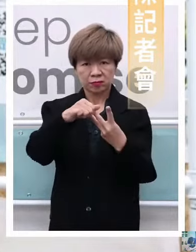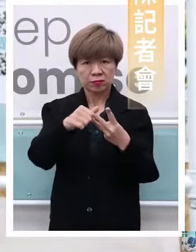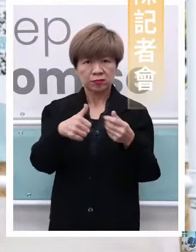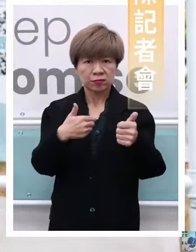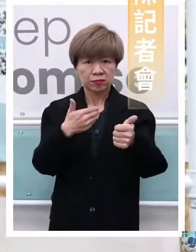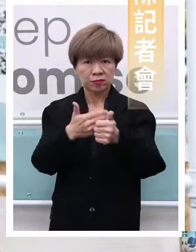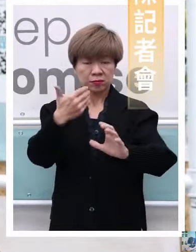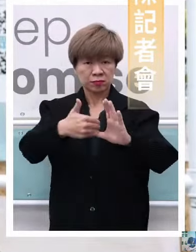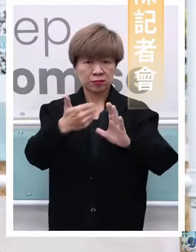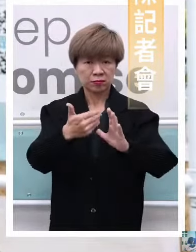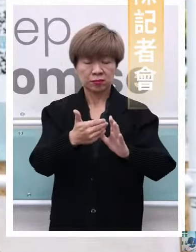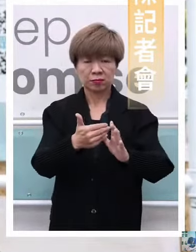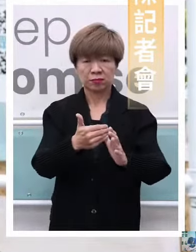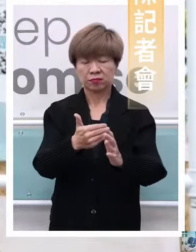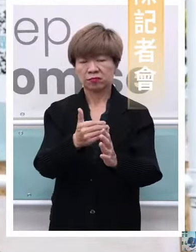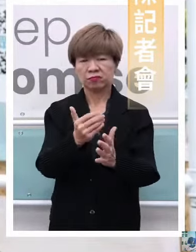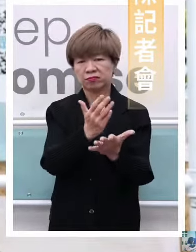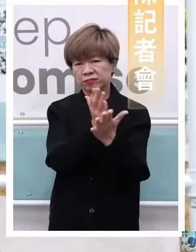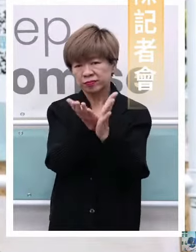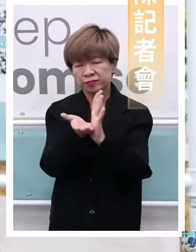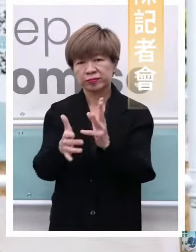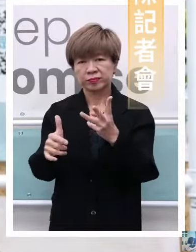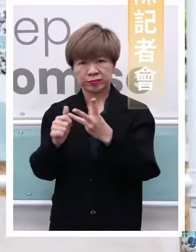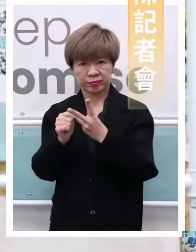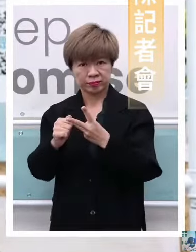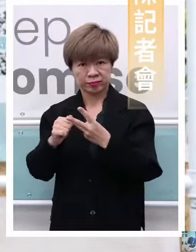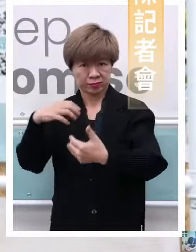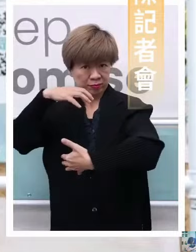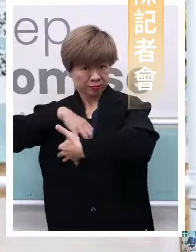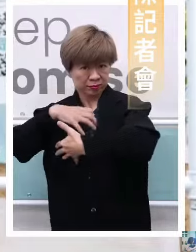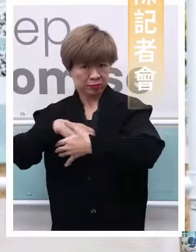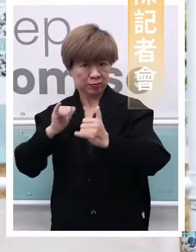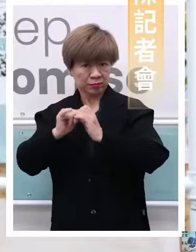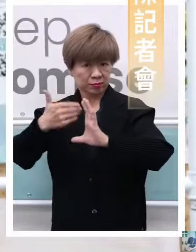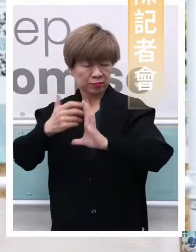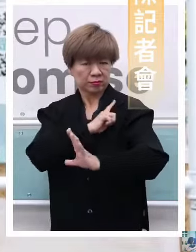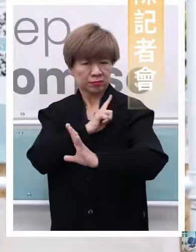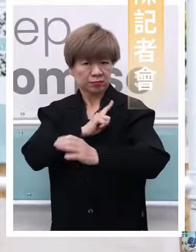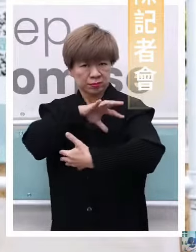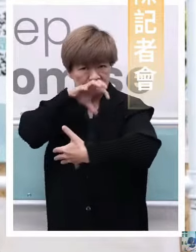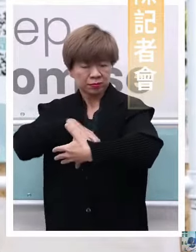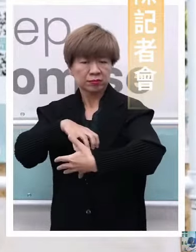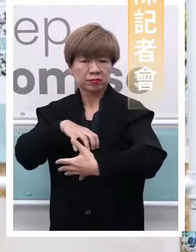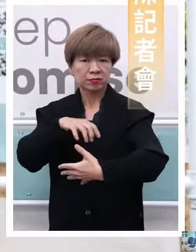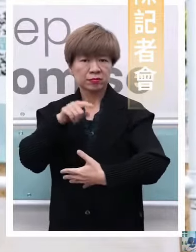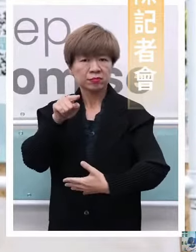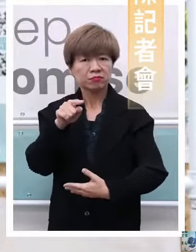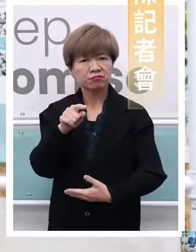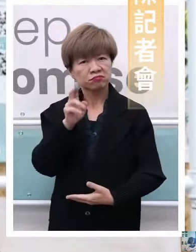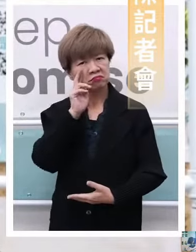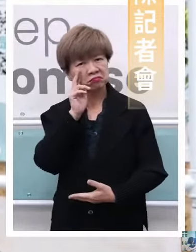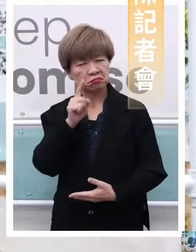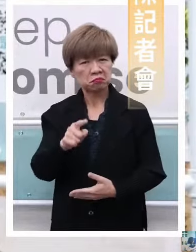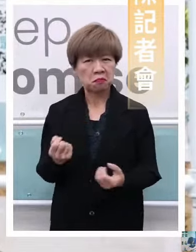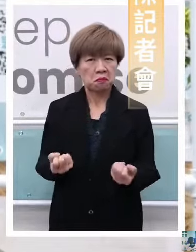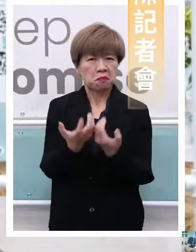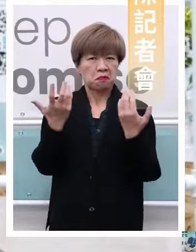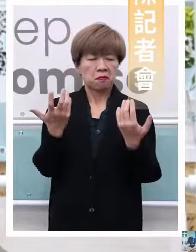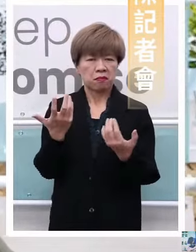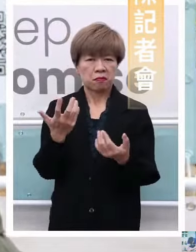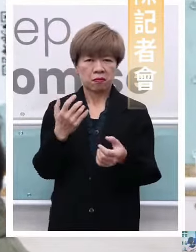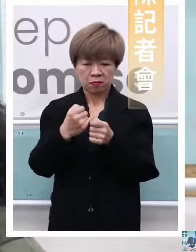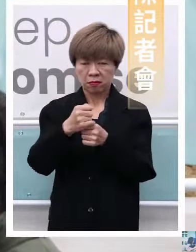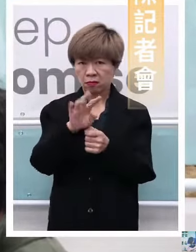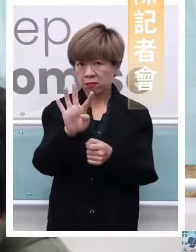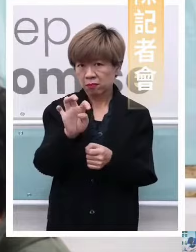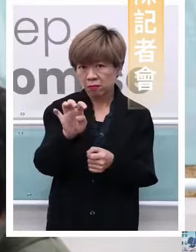体，第三个对象是我们自己的内部。也就是这一次你们认为说出了问题的那44秒